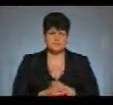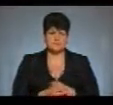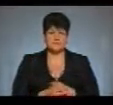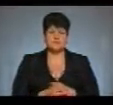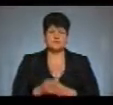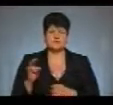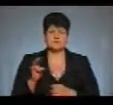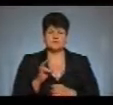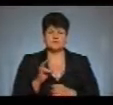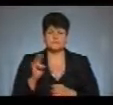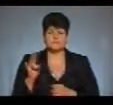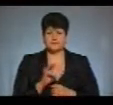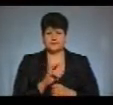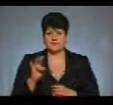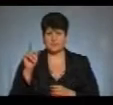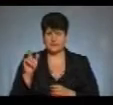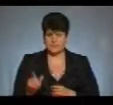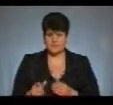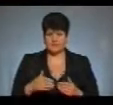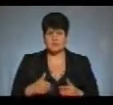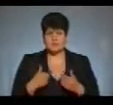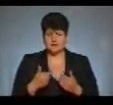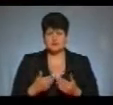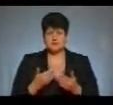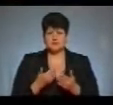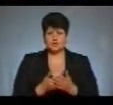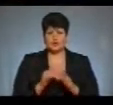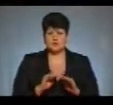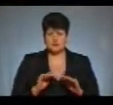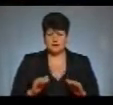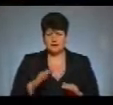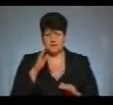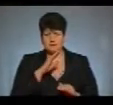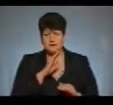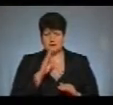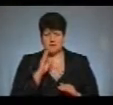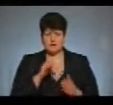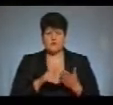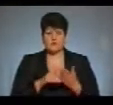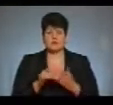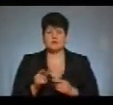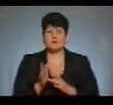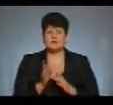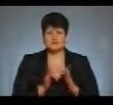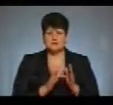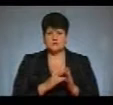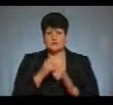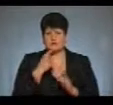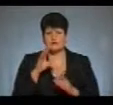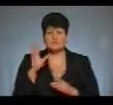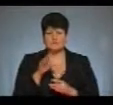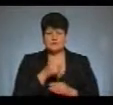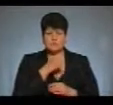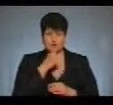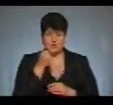Отець Роман Загородний звертається до дітей, їхніх батьків, опікунів, волонтерів. Христос вказував всім дорослим,